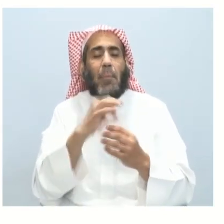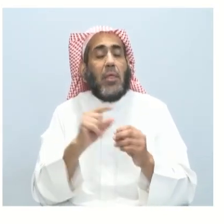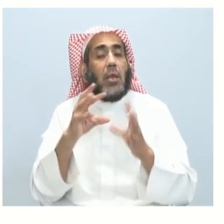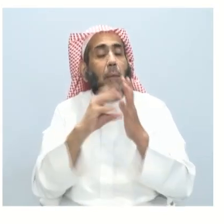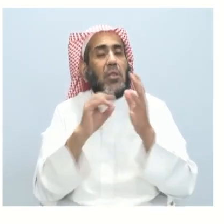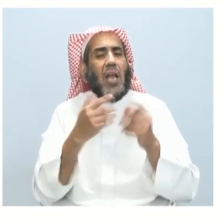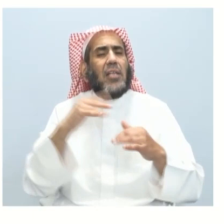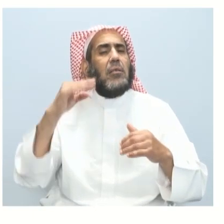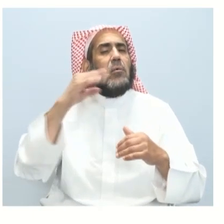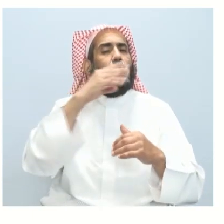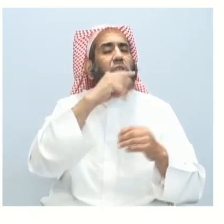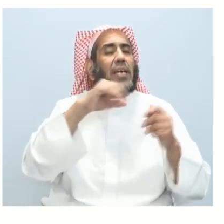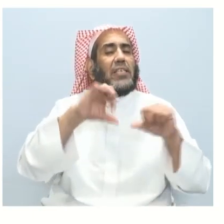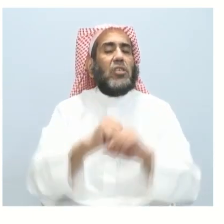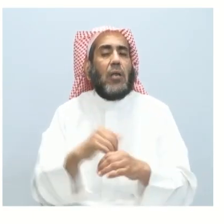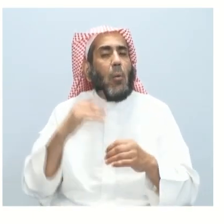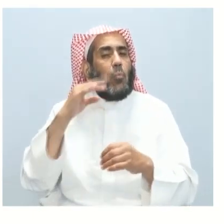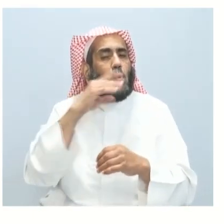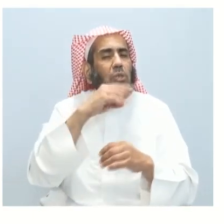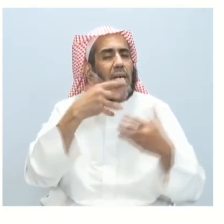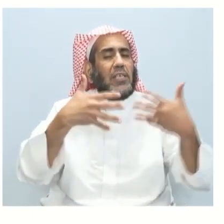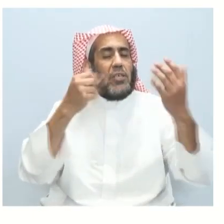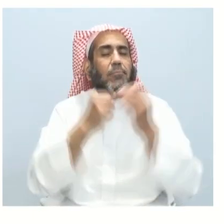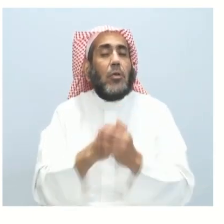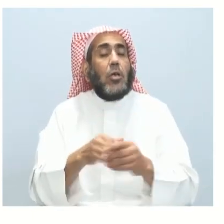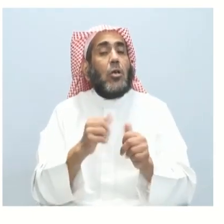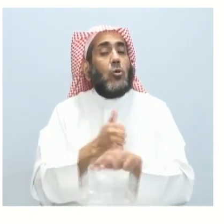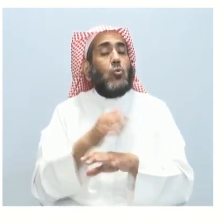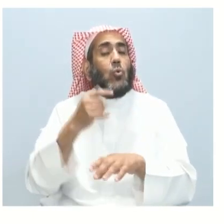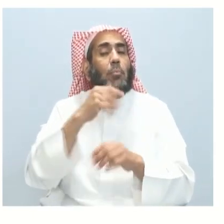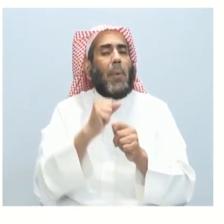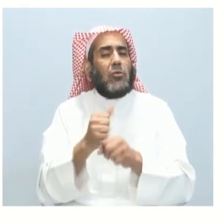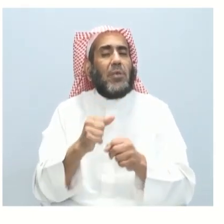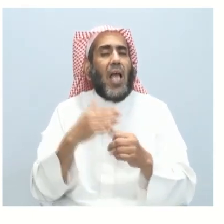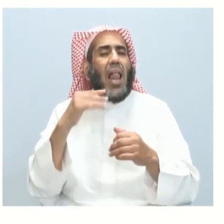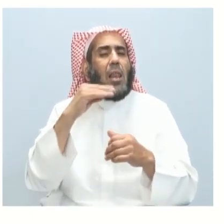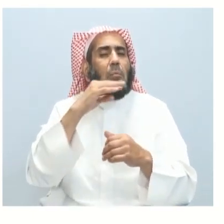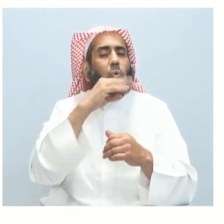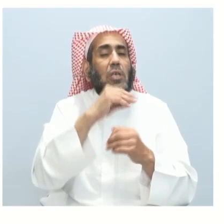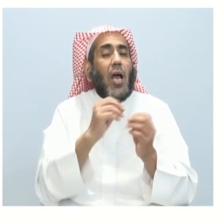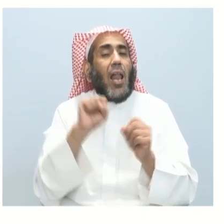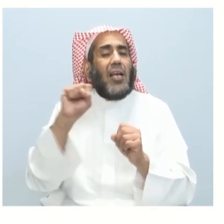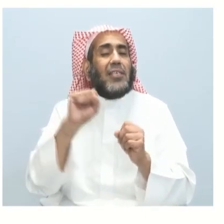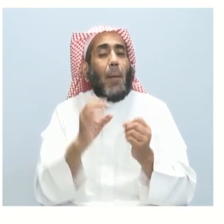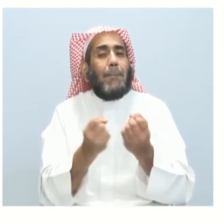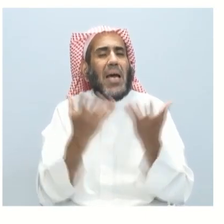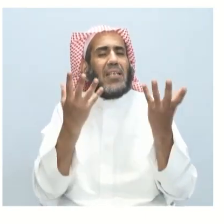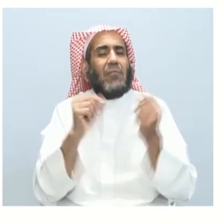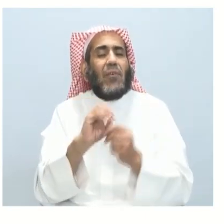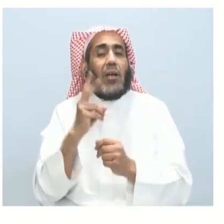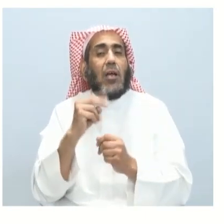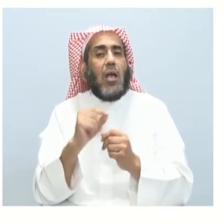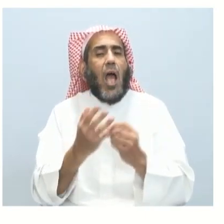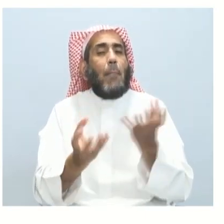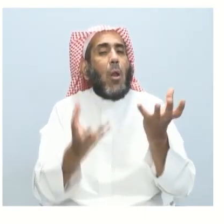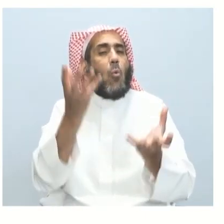ايضا نقد موسيقى الشعر وهذا من خلال نقد ايضا اسلوب نقد الموسيقى والمقصود به الموسيقى الخاصيه البارزه والم الفارقه هم